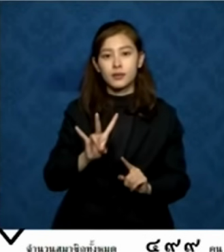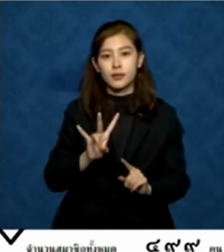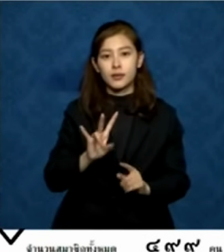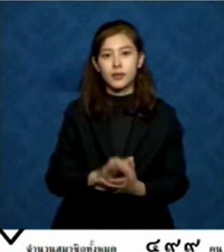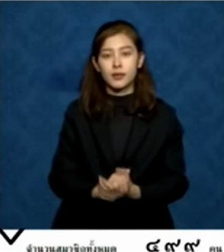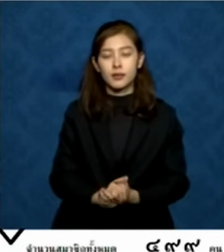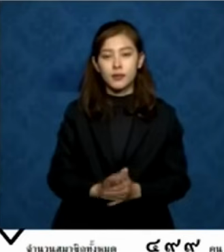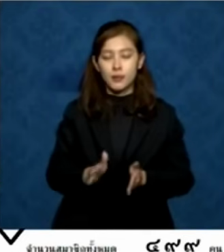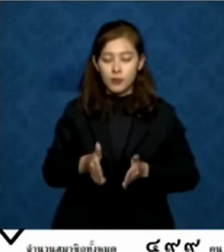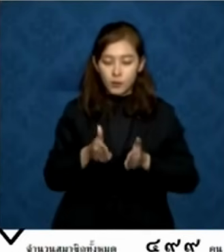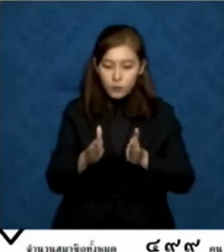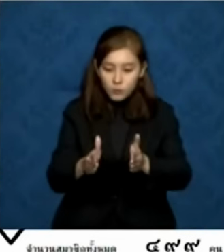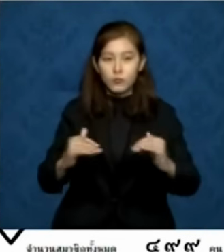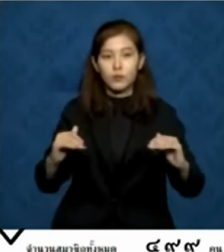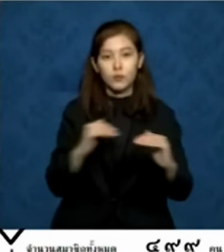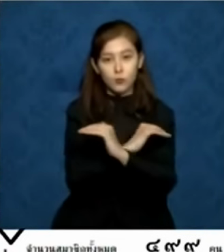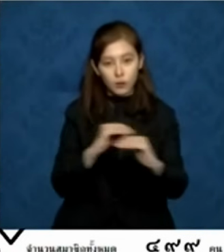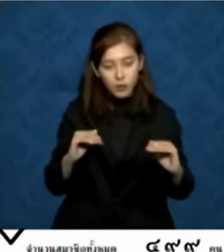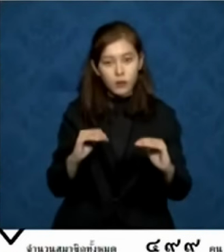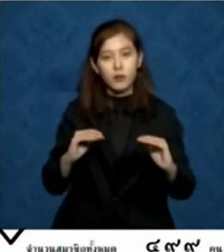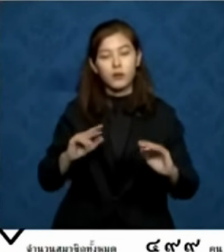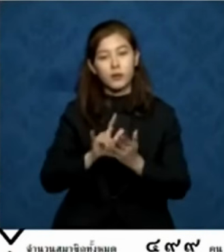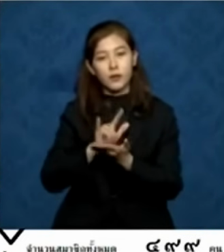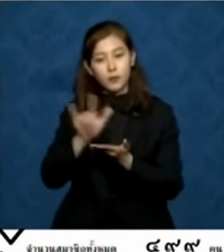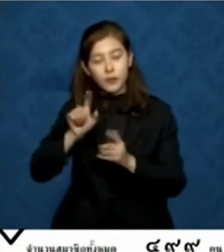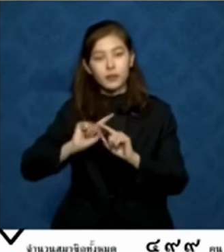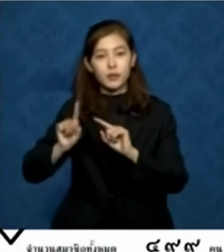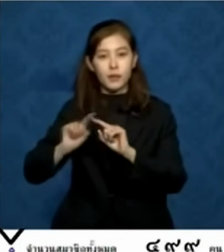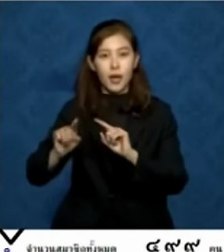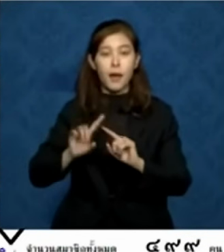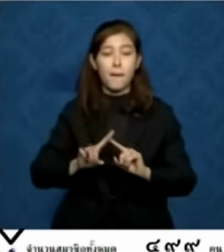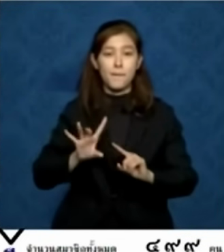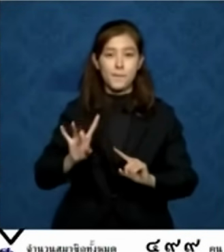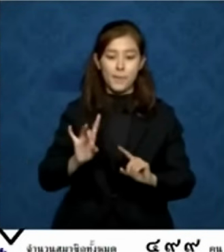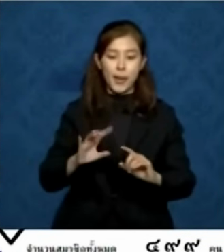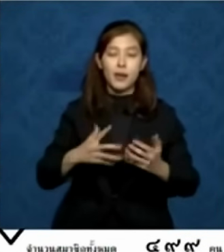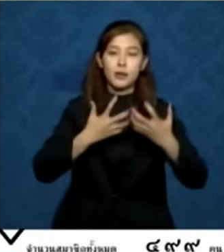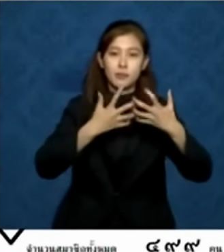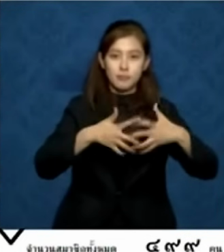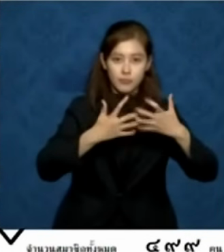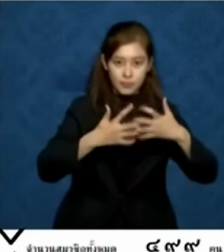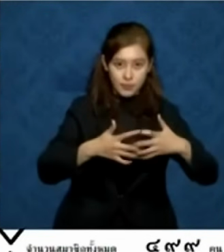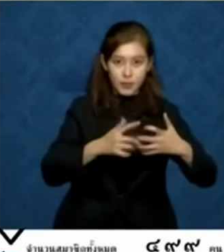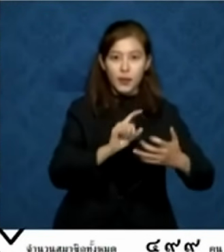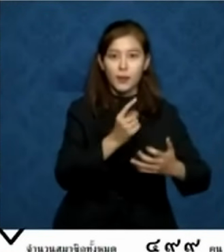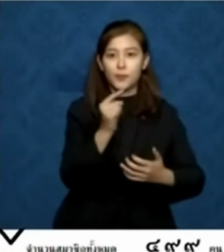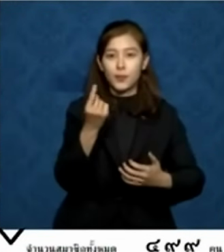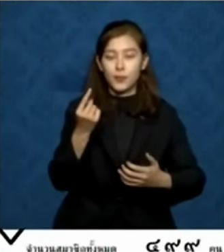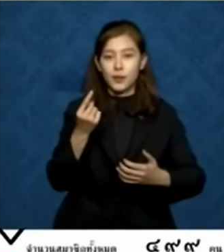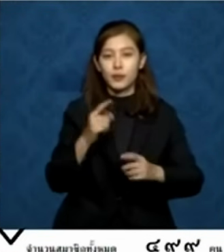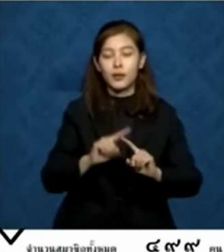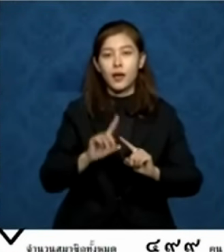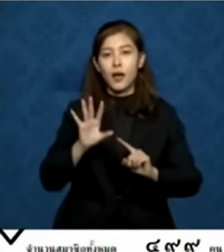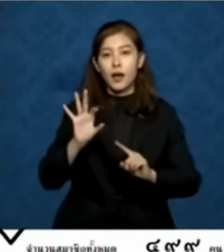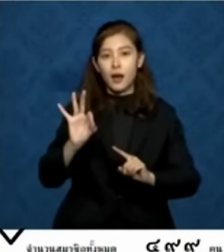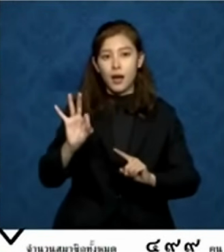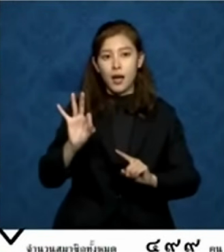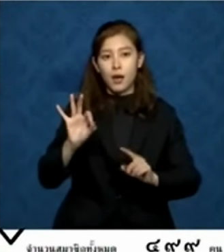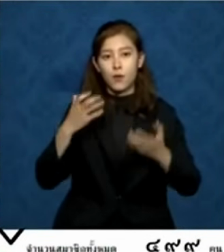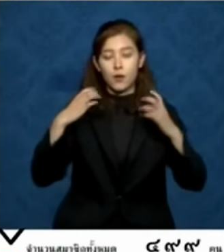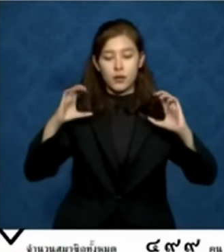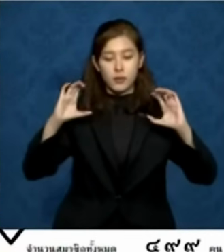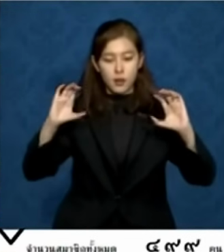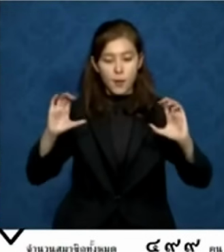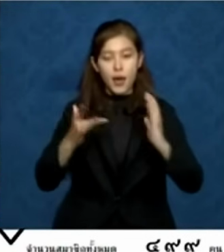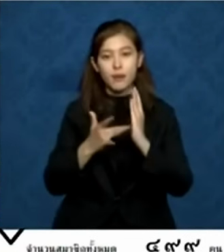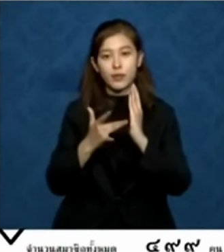คมนาคมและระบบโลจิสติกข้อที่ 8. พัฒนาอุตสาหกรรมและบริการแห่งอนาคตข้อที่ 9. รัฐบาลดิจิทัล